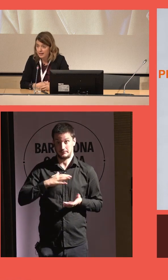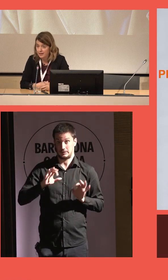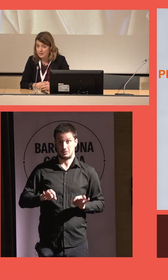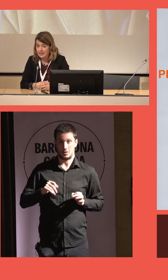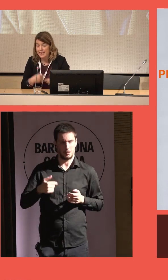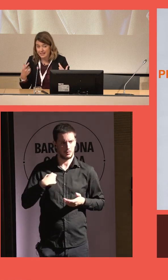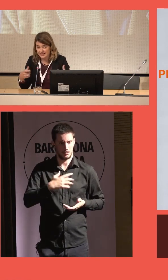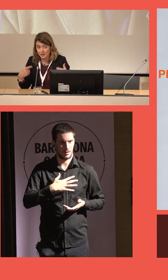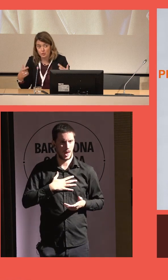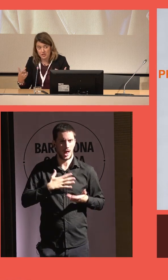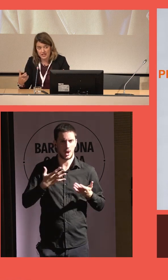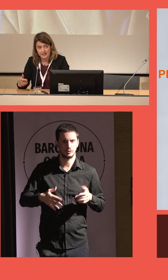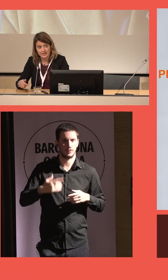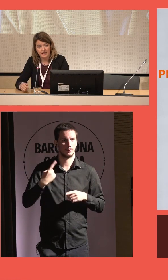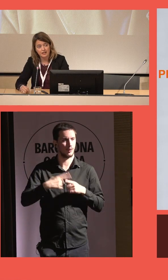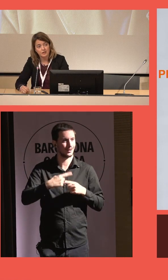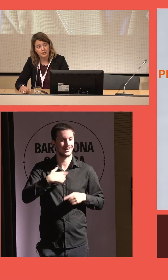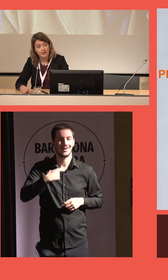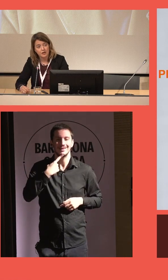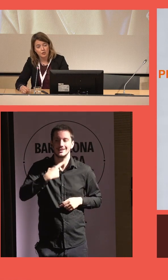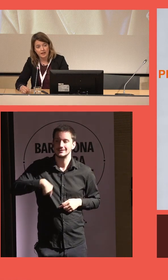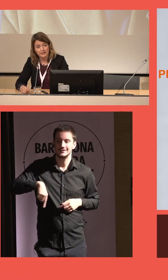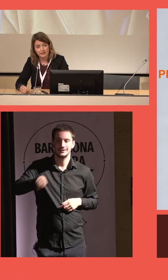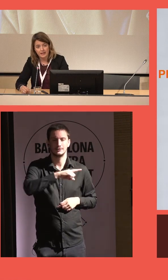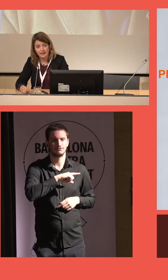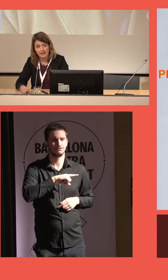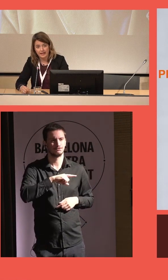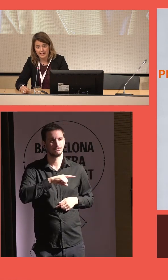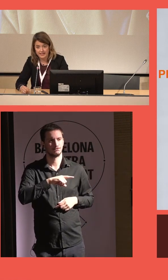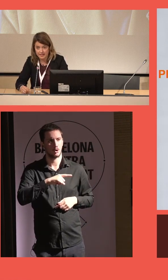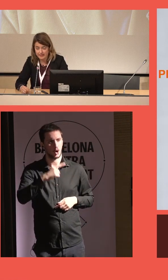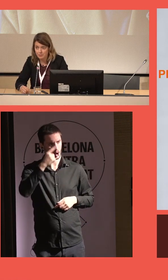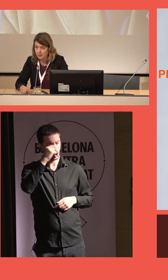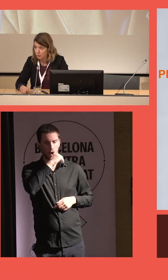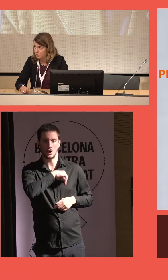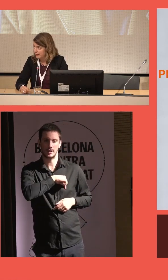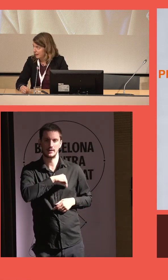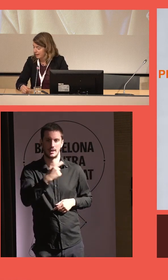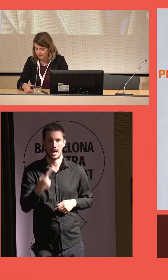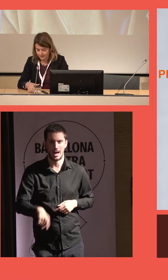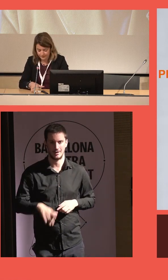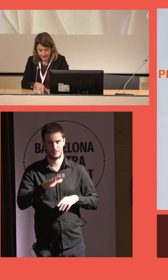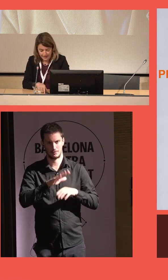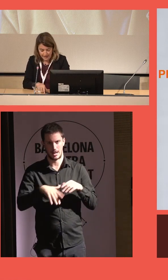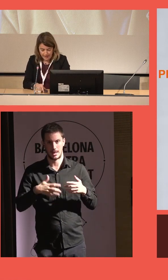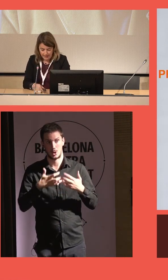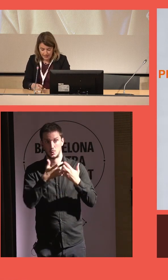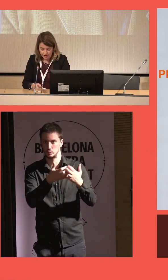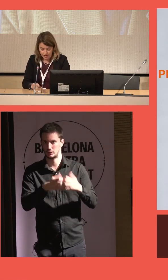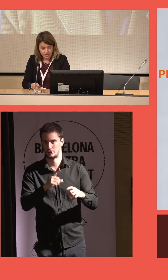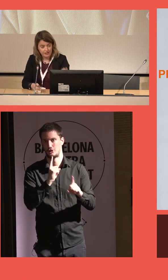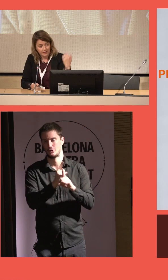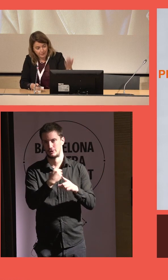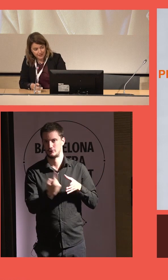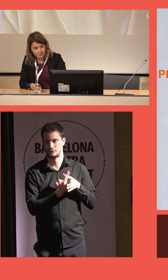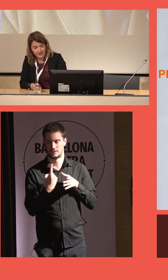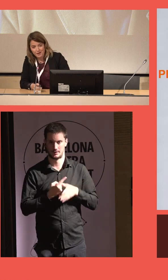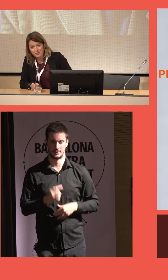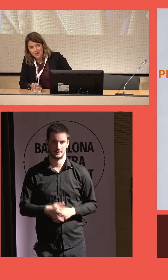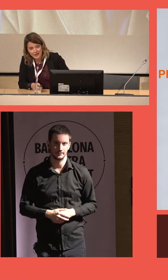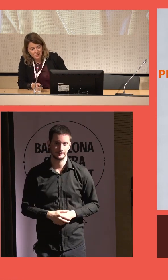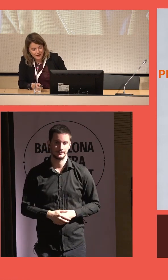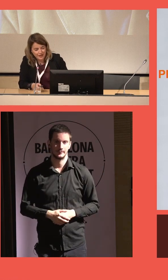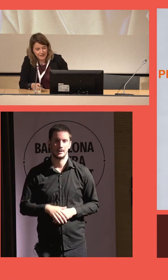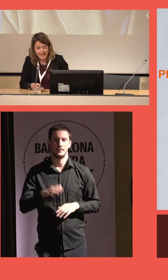plaer perquè hi ha aquesta consciència col·lectiva de la que necessitem per combatre-la doncs per